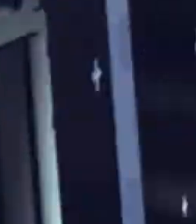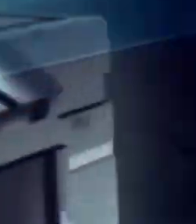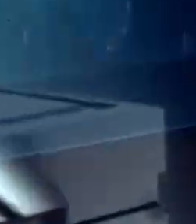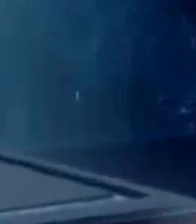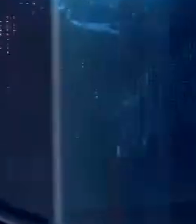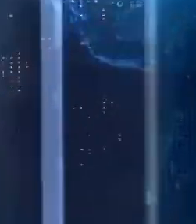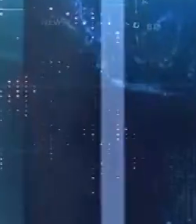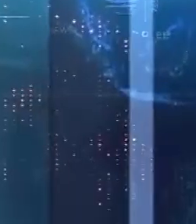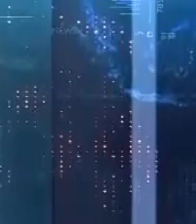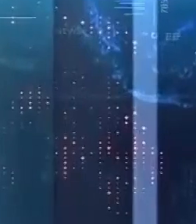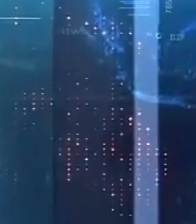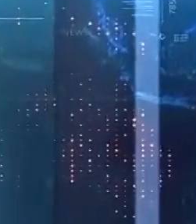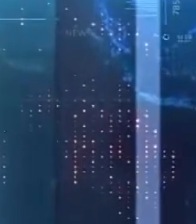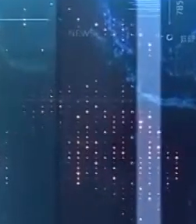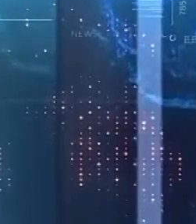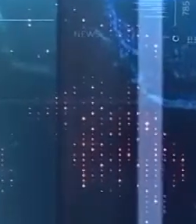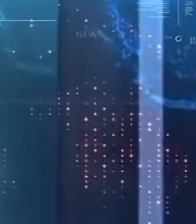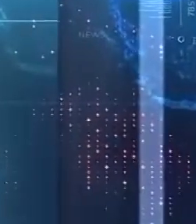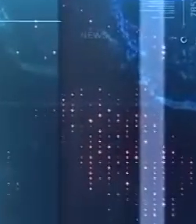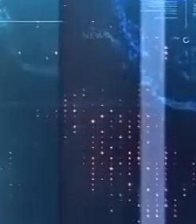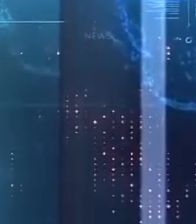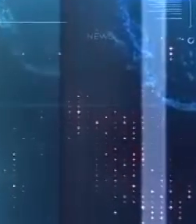Нұржан Қасаболат, Мәди Байбосын, Жетісу арнасы.